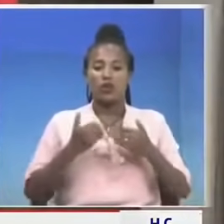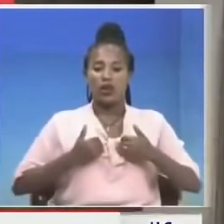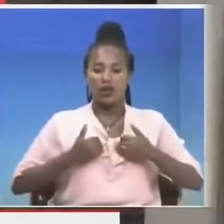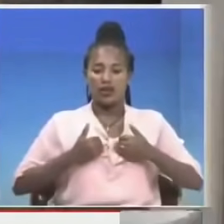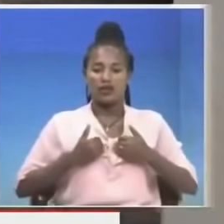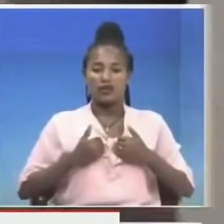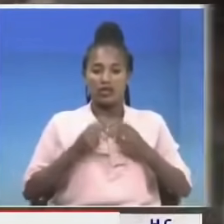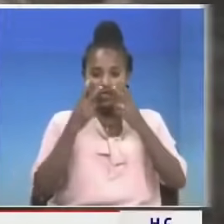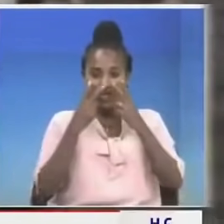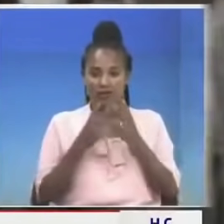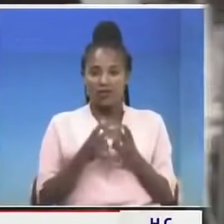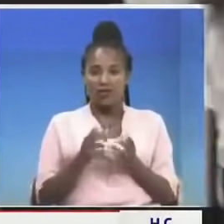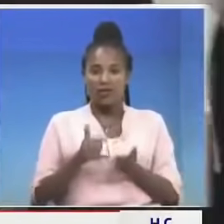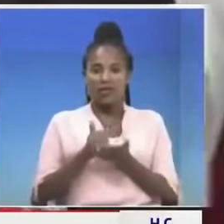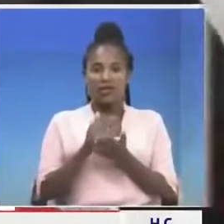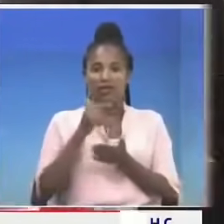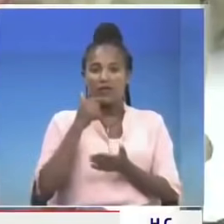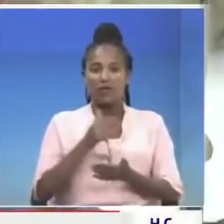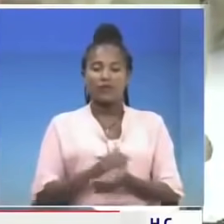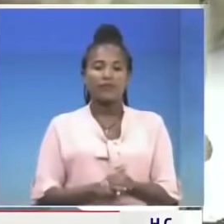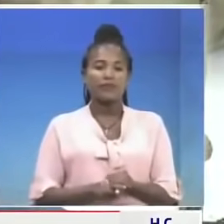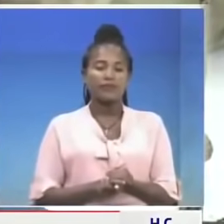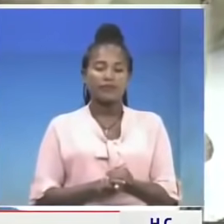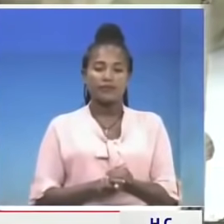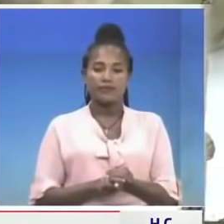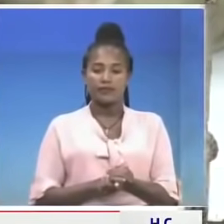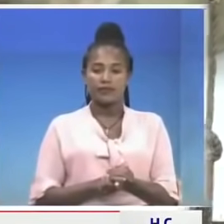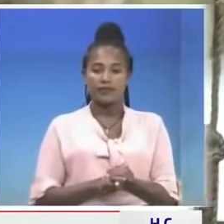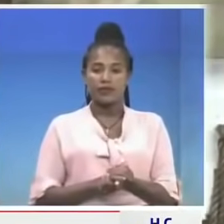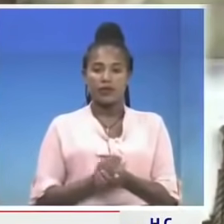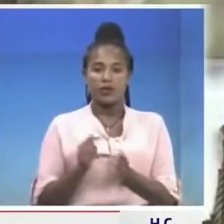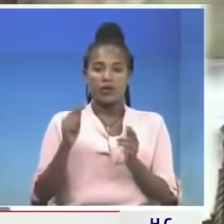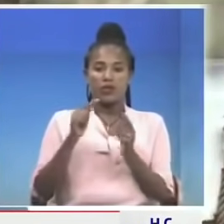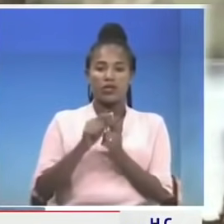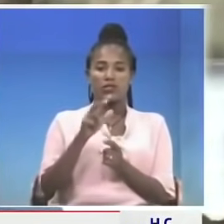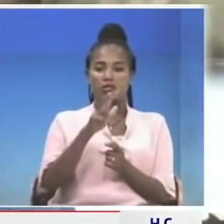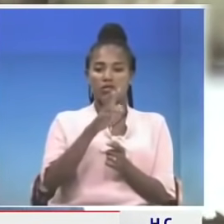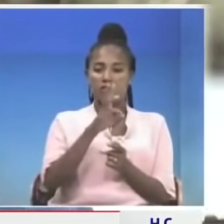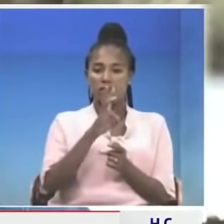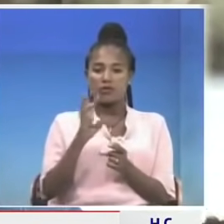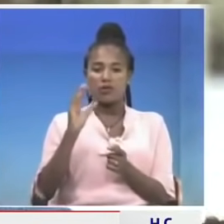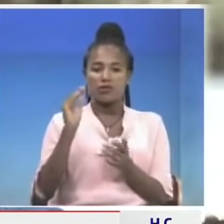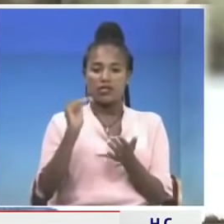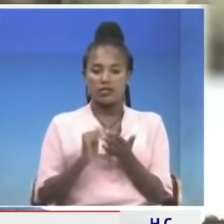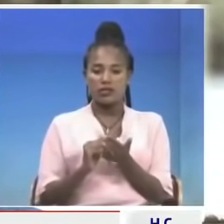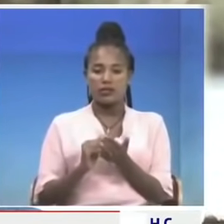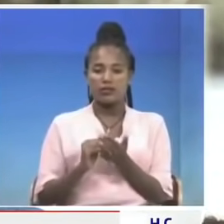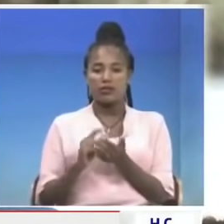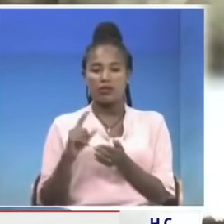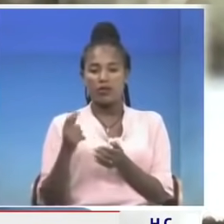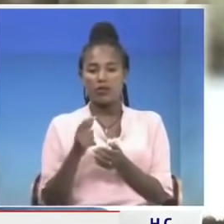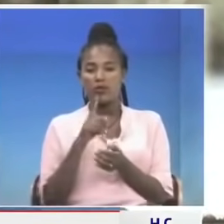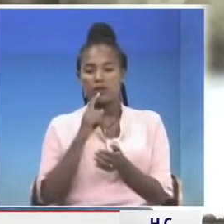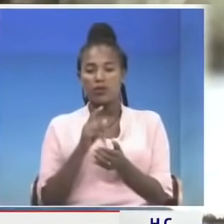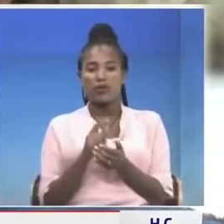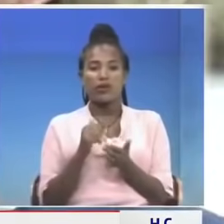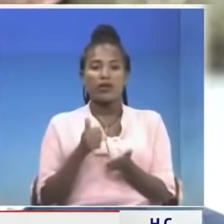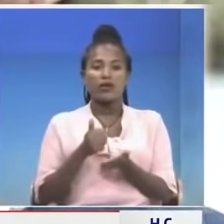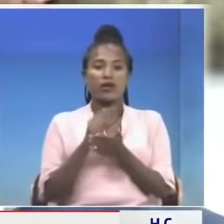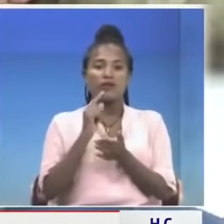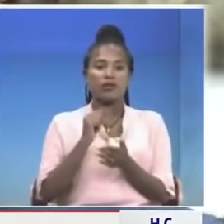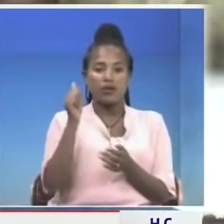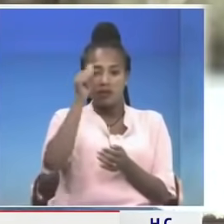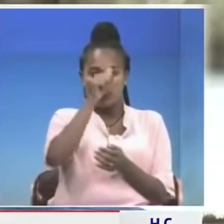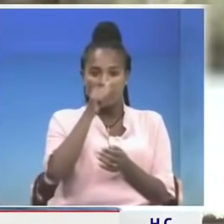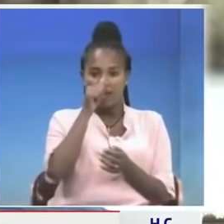አለኝታነቱን ያሳየበት ድጋፍ ነውም ብለዋል። ግምታቸው ወደ 650 ሺህ ብር የሚሆን ይሆናል ማለት ነው። ይህን ድጋፍ ነው